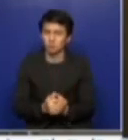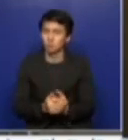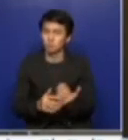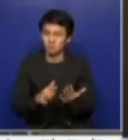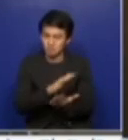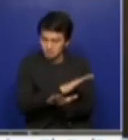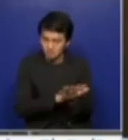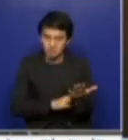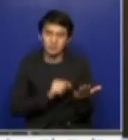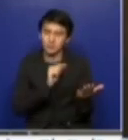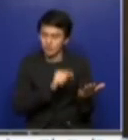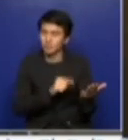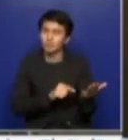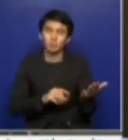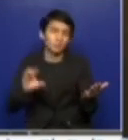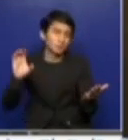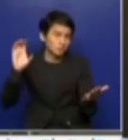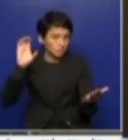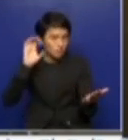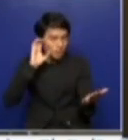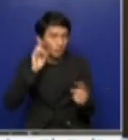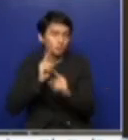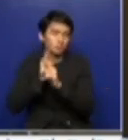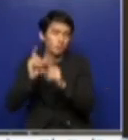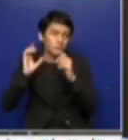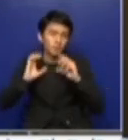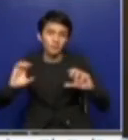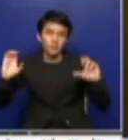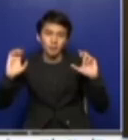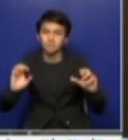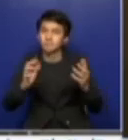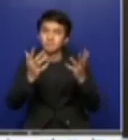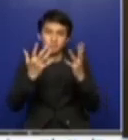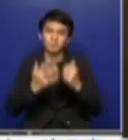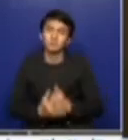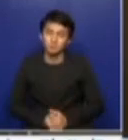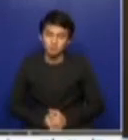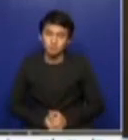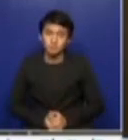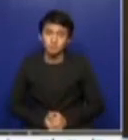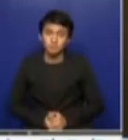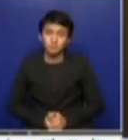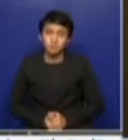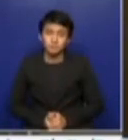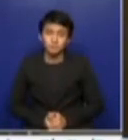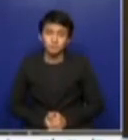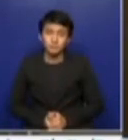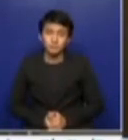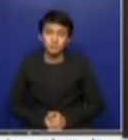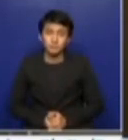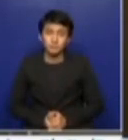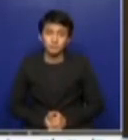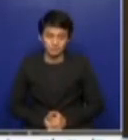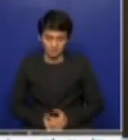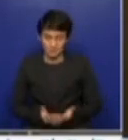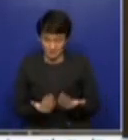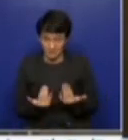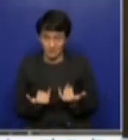าดความเชื่อมั่นไปมากกว่าเดิมท่านประธานที่เคารพครับสถานการณ์ปัจ